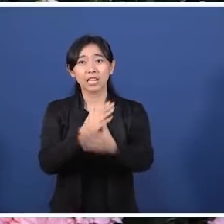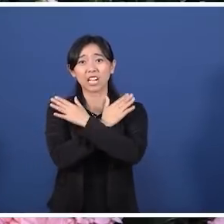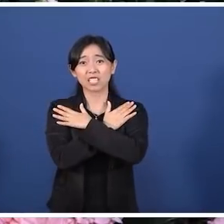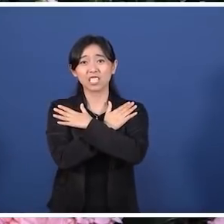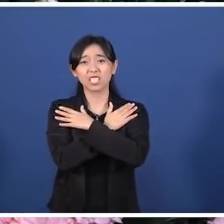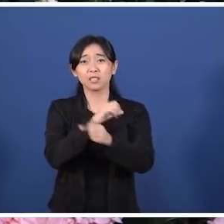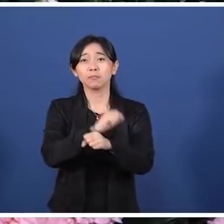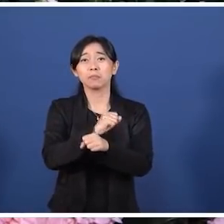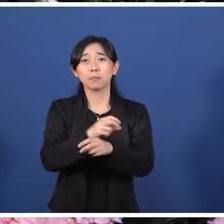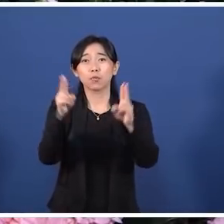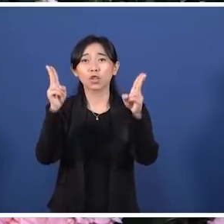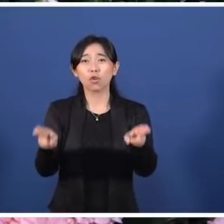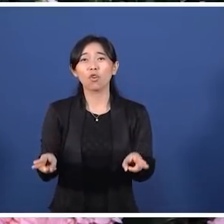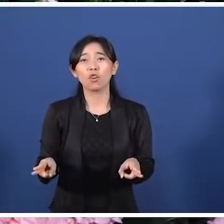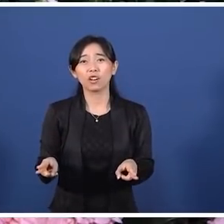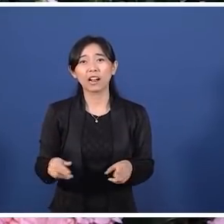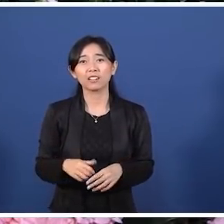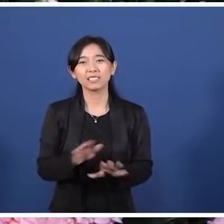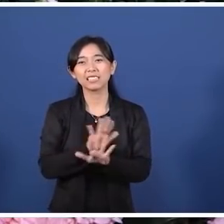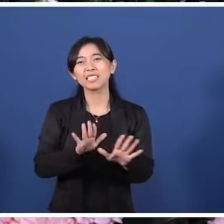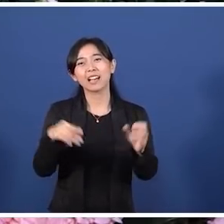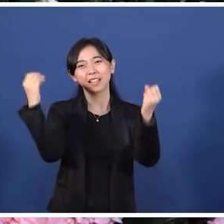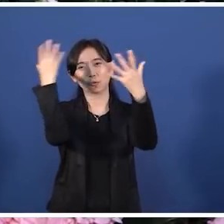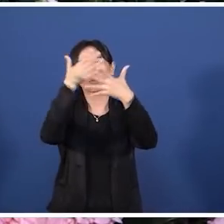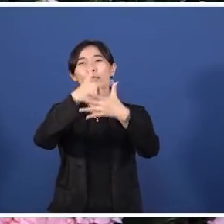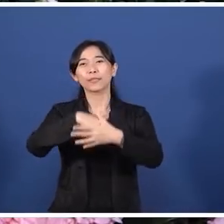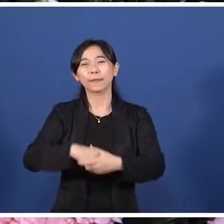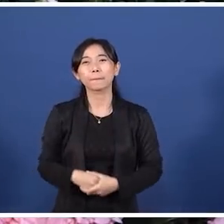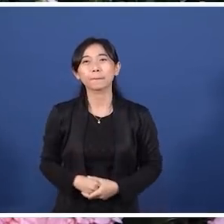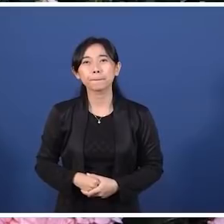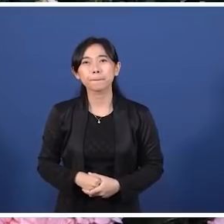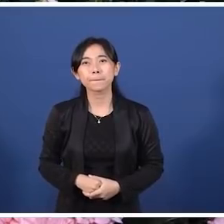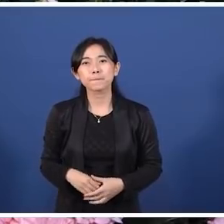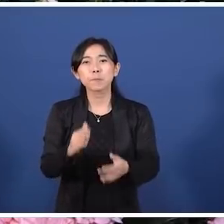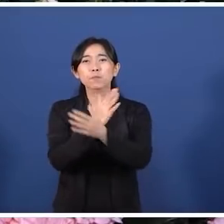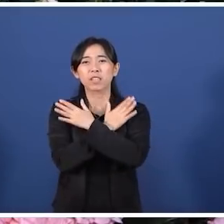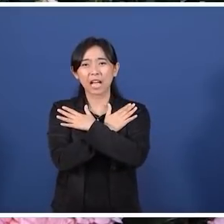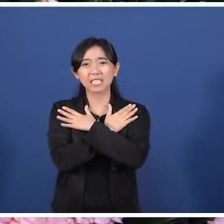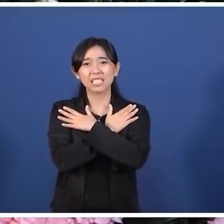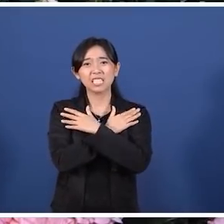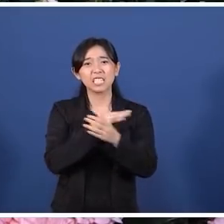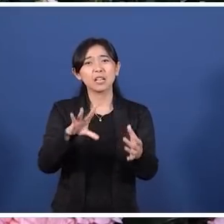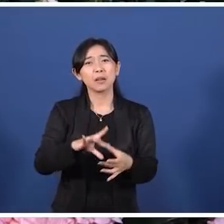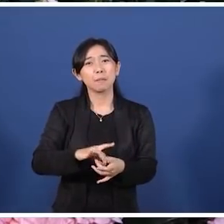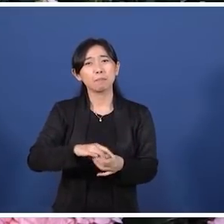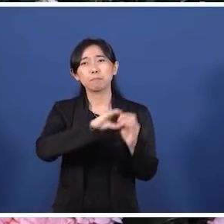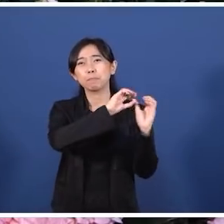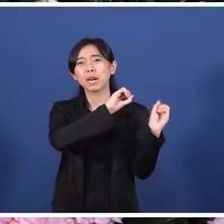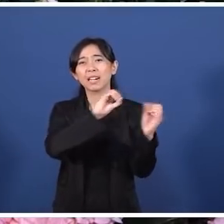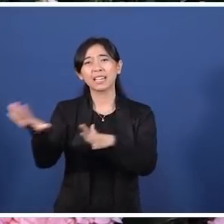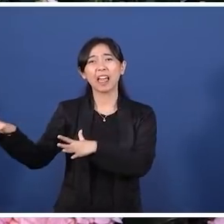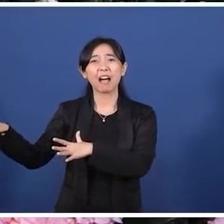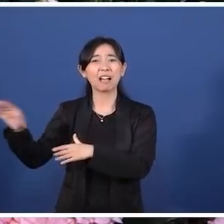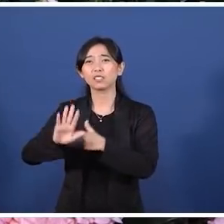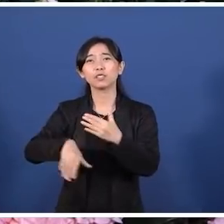merasa dan dianggap kecil harus ada di dalam ketertindasan. Cinta kasih yang menghilangkan semua itu. Cinta kasih yang